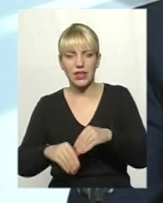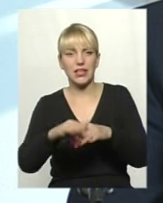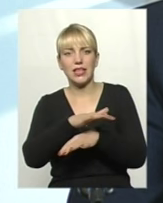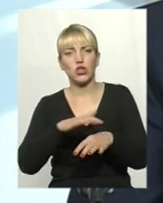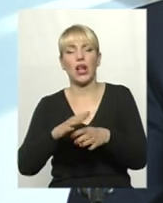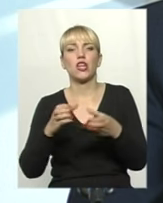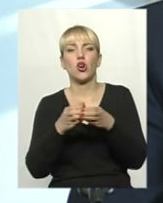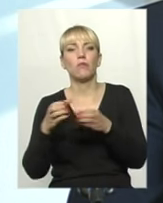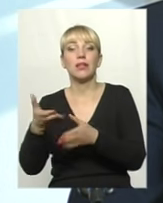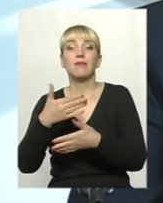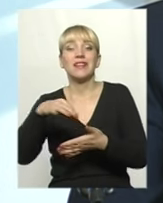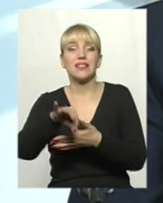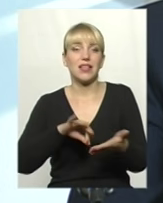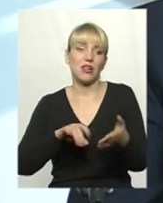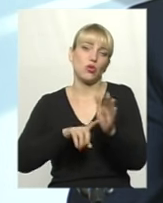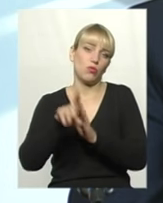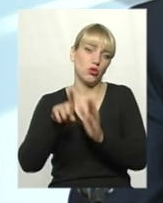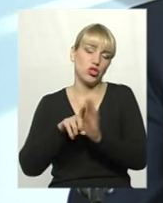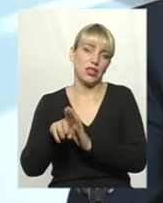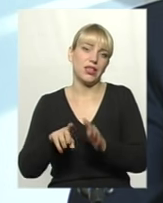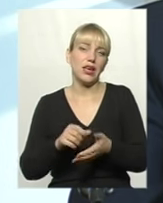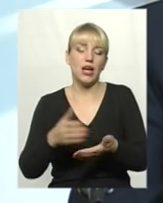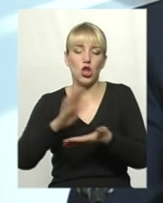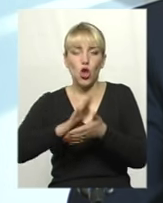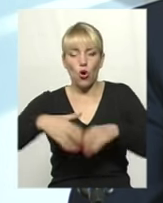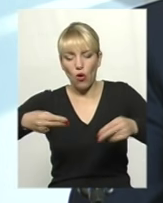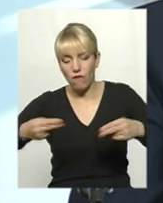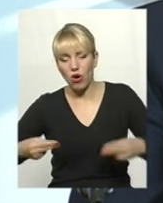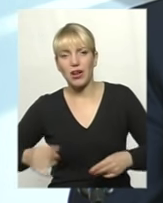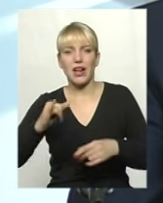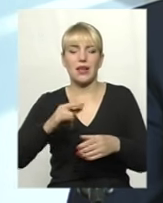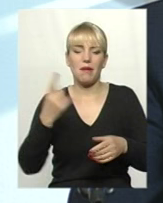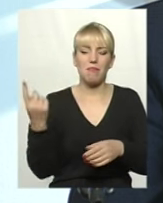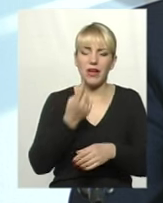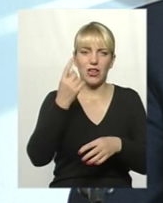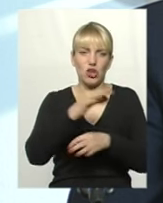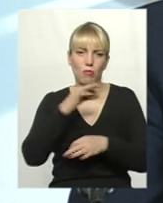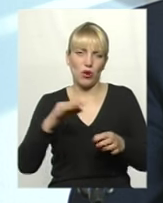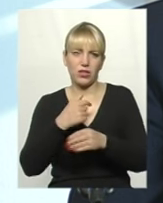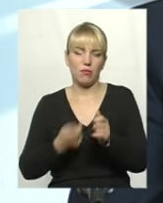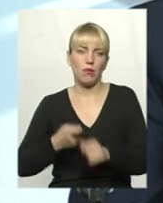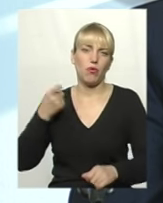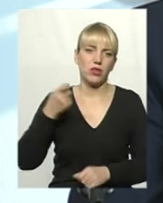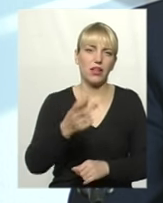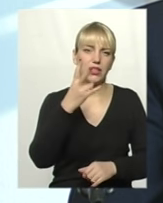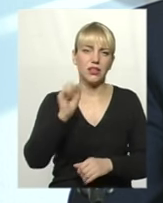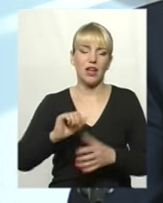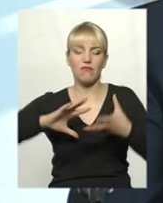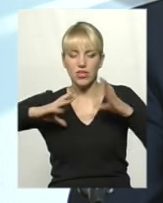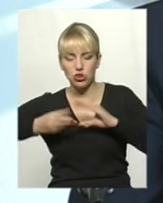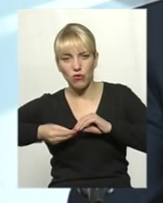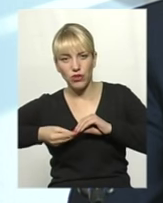ми зразу почали заключати договори. Перші проекти подали, одні з перших подали проекти на